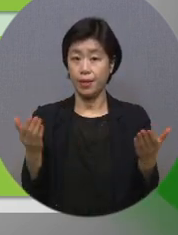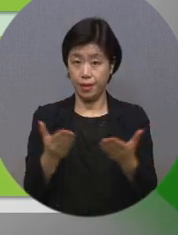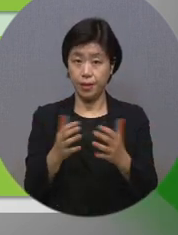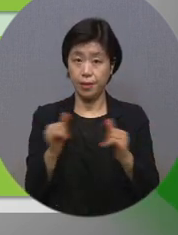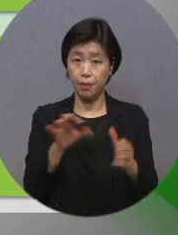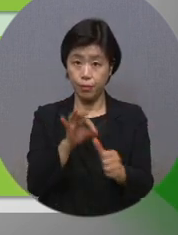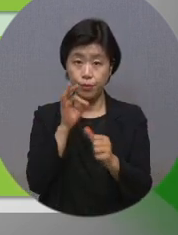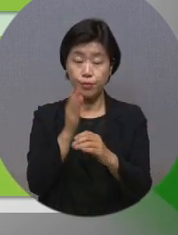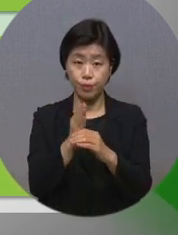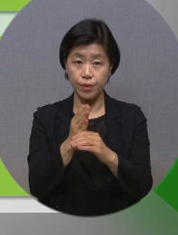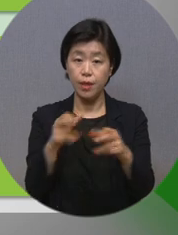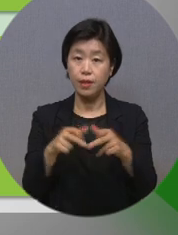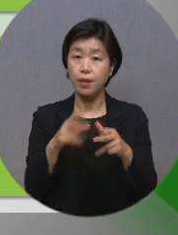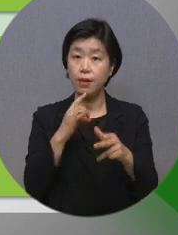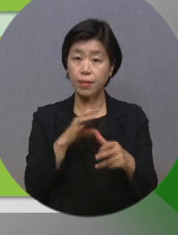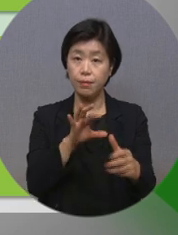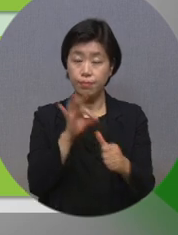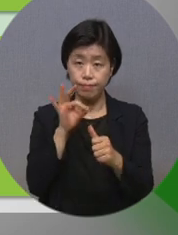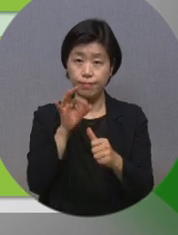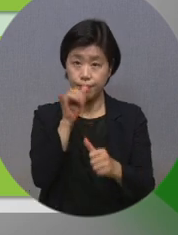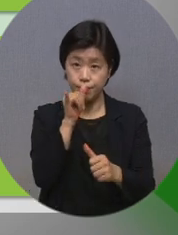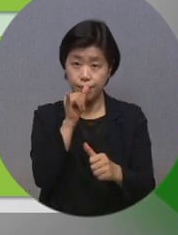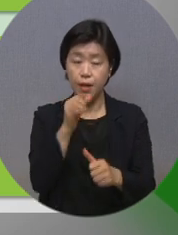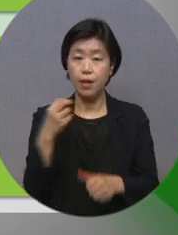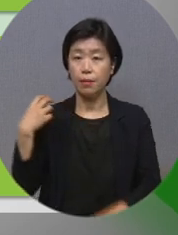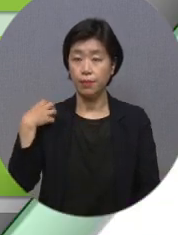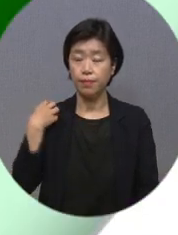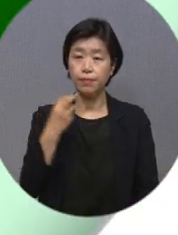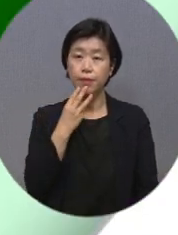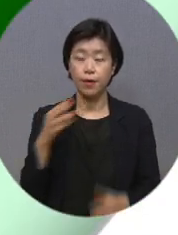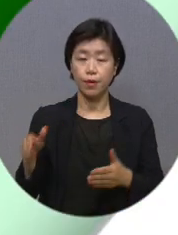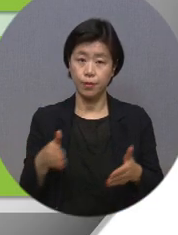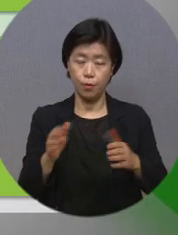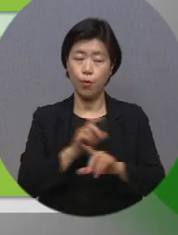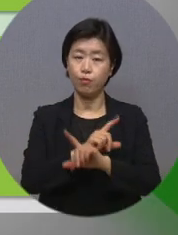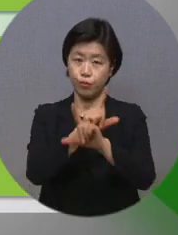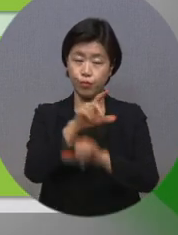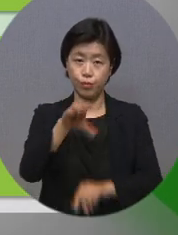장애인만 채용하며 담당 지사는 경기 북부지사입니다.